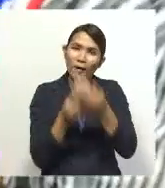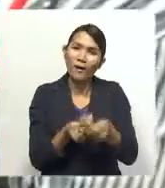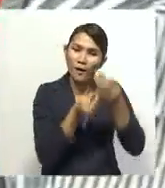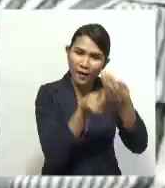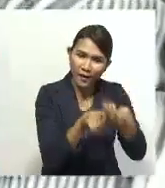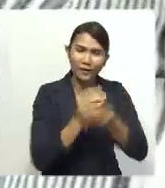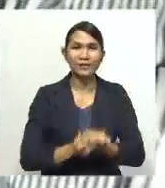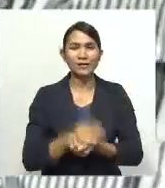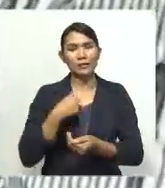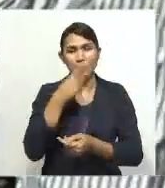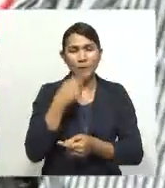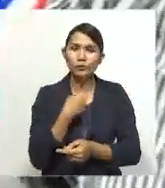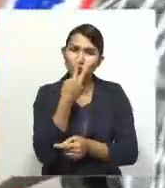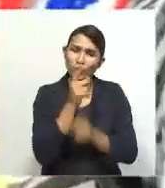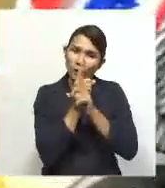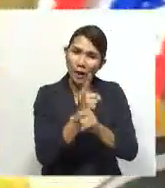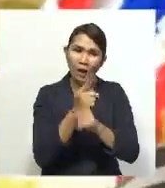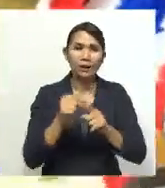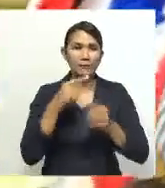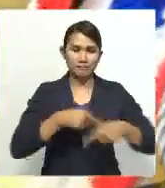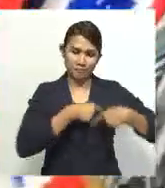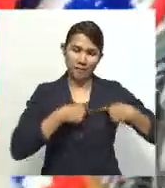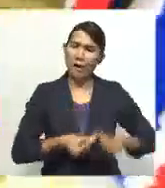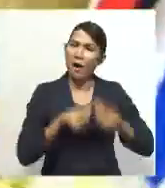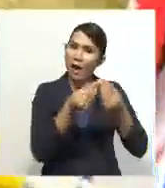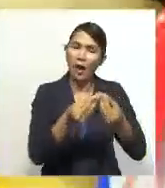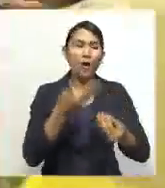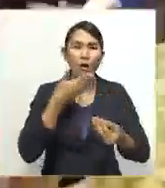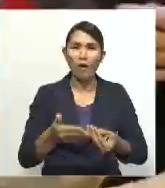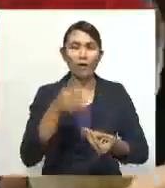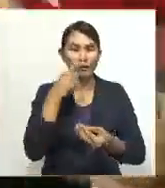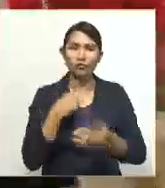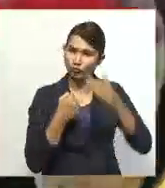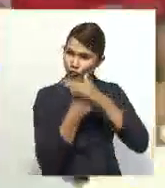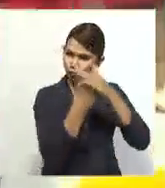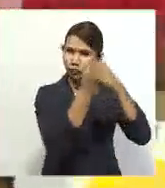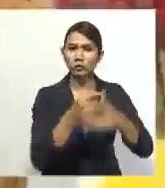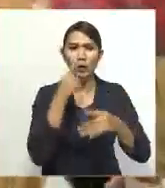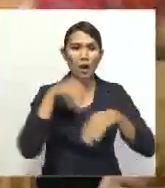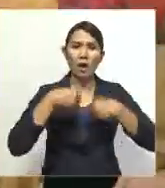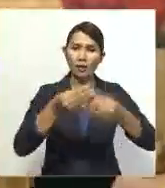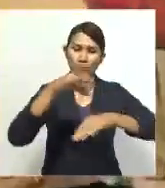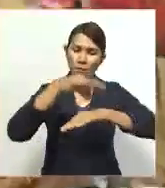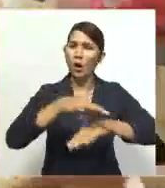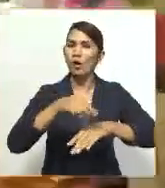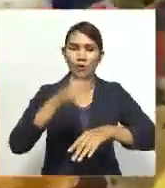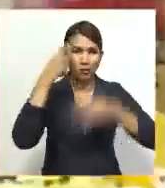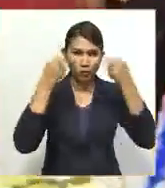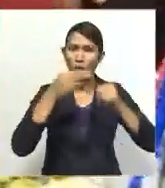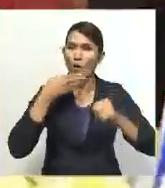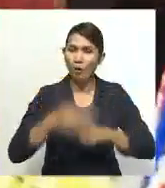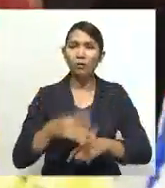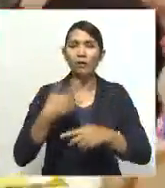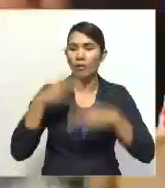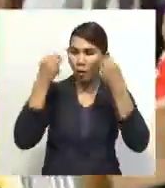โดยบอกว่าได้ติดตามและให้กำลังใจนายกรัฐมนตรีตลอดขอให้สู้ๆและเป็นนายกรัฐมนตรีต่อไปซึ่งนายกรัฐมนตรีได้